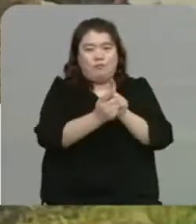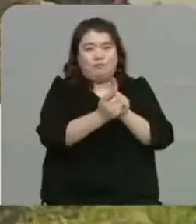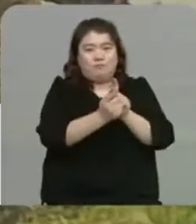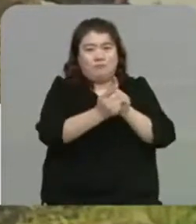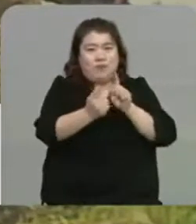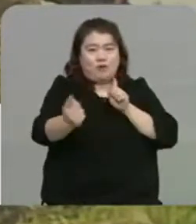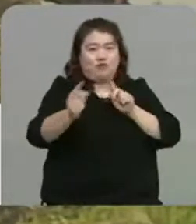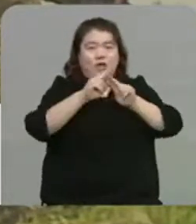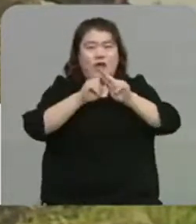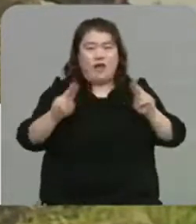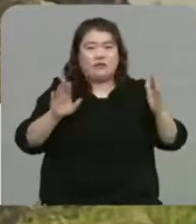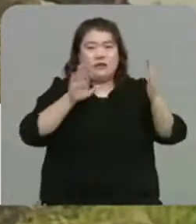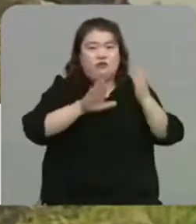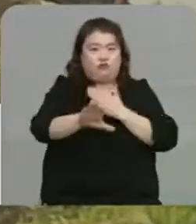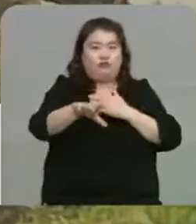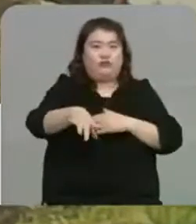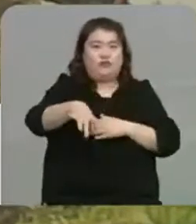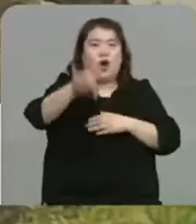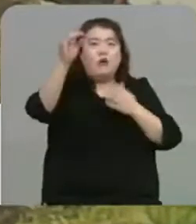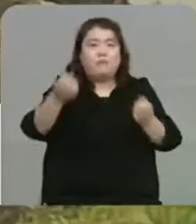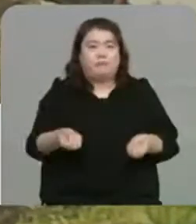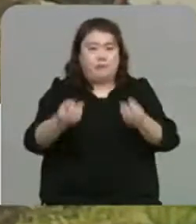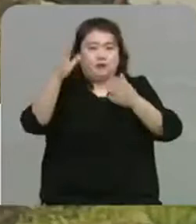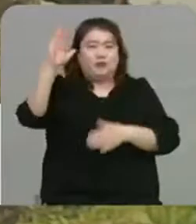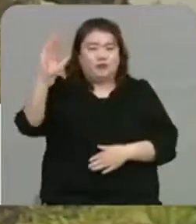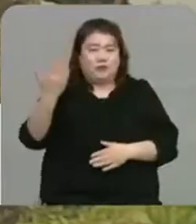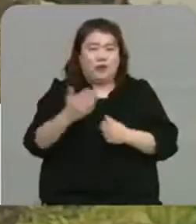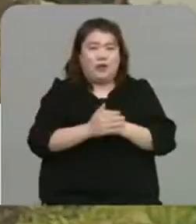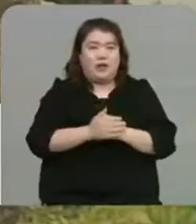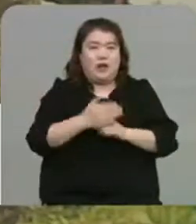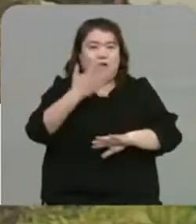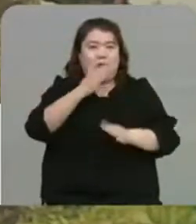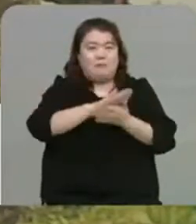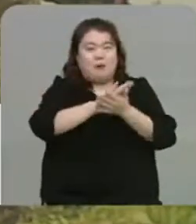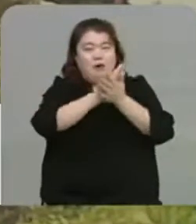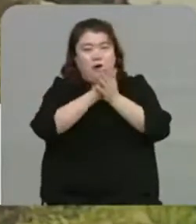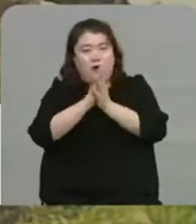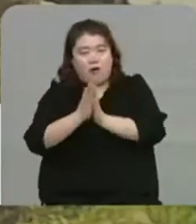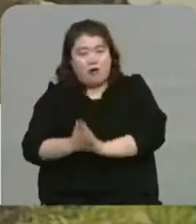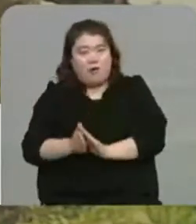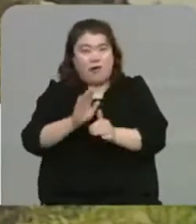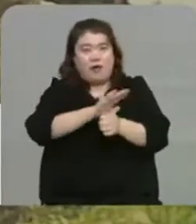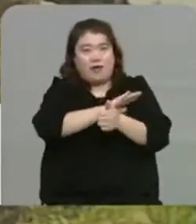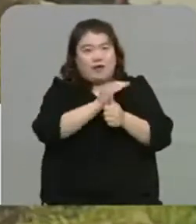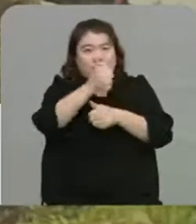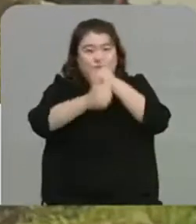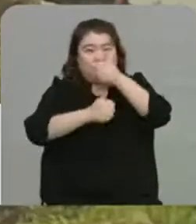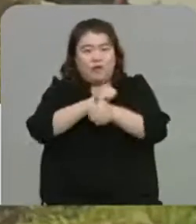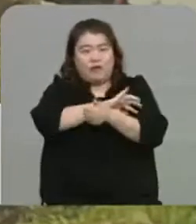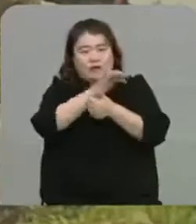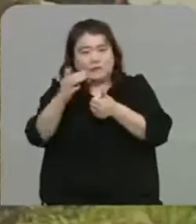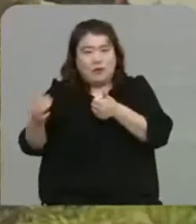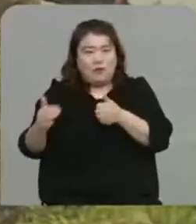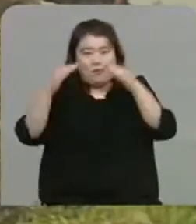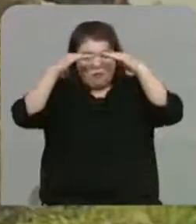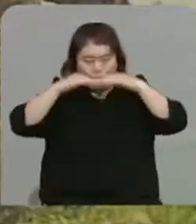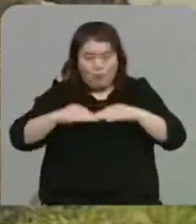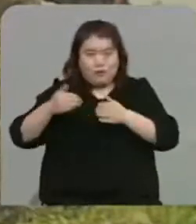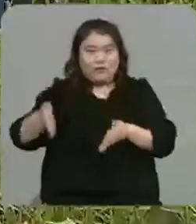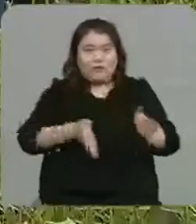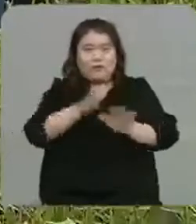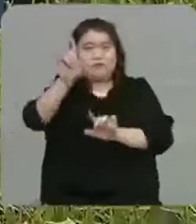해제된 이후에 처음 맞는 명절이죠. 사뭇 달라진 추석날 성묘길 풍경, 오정현 기자가 담았습니다.